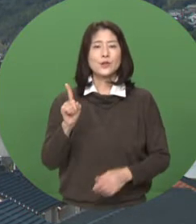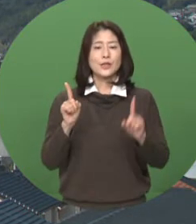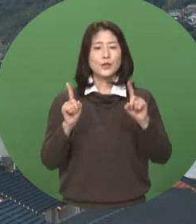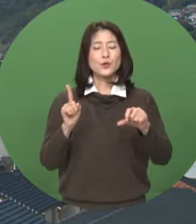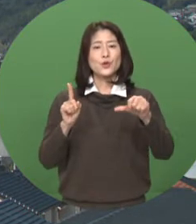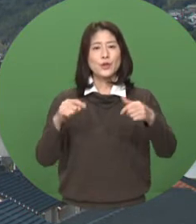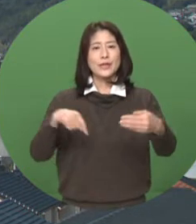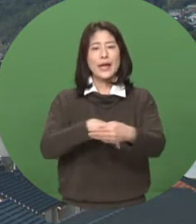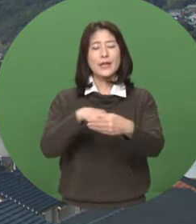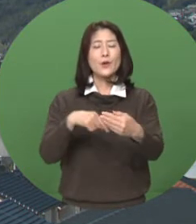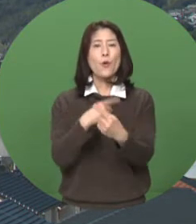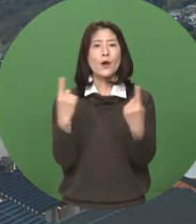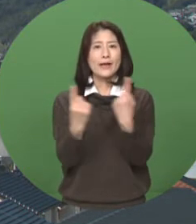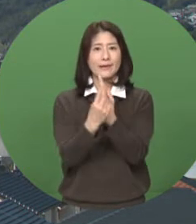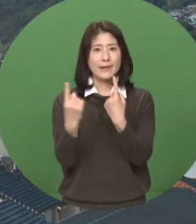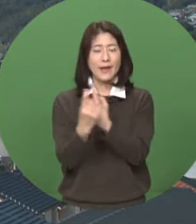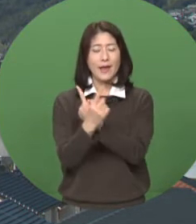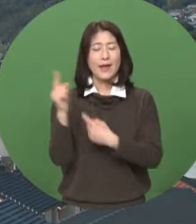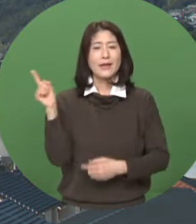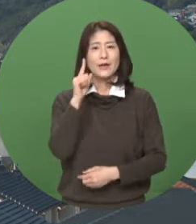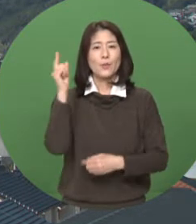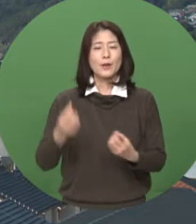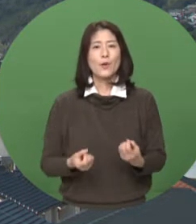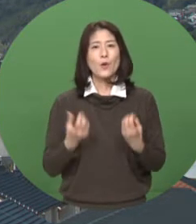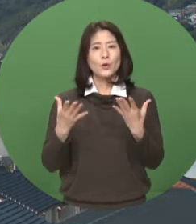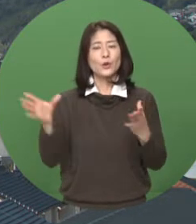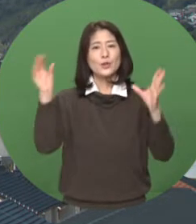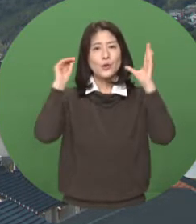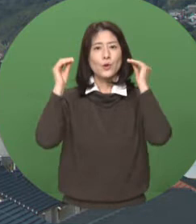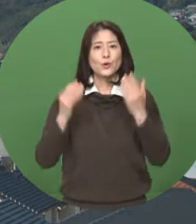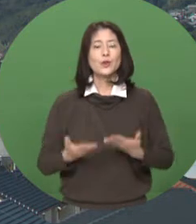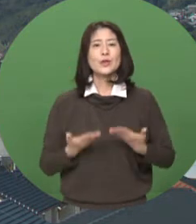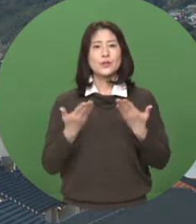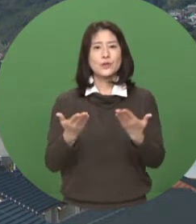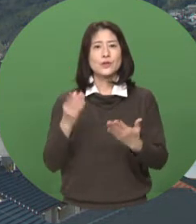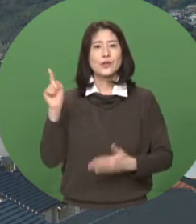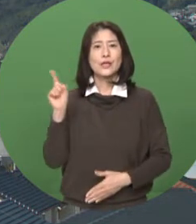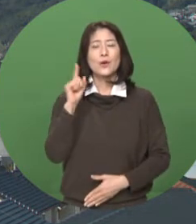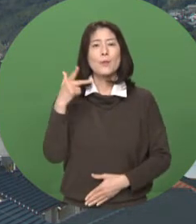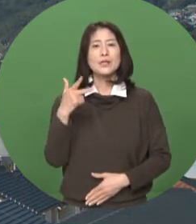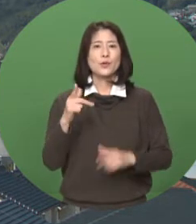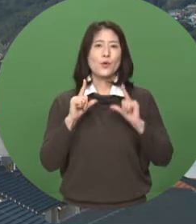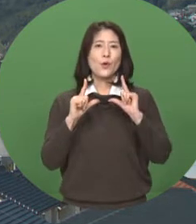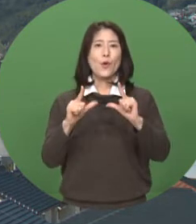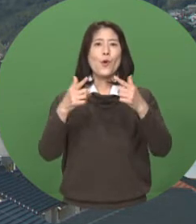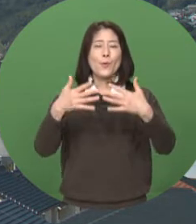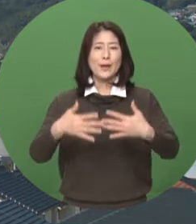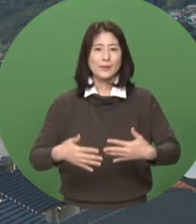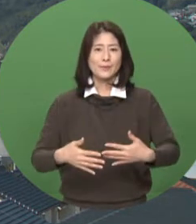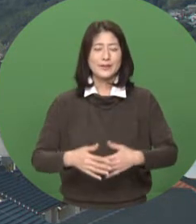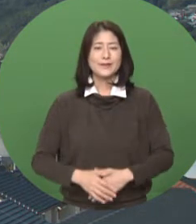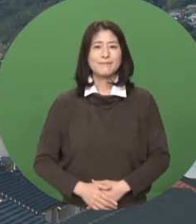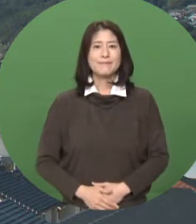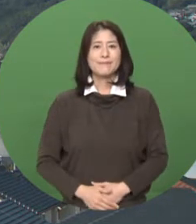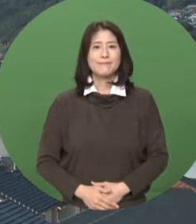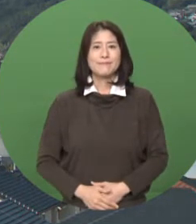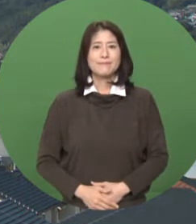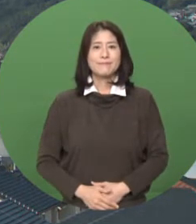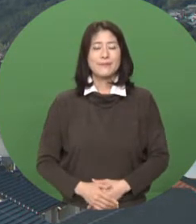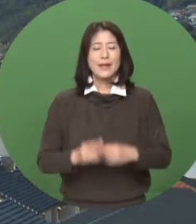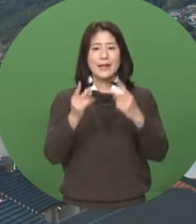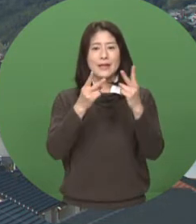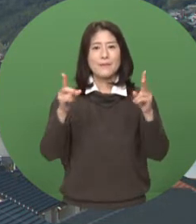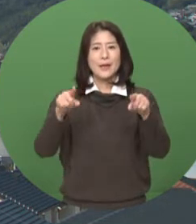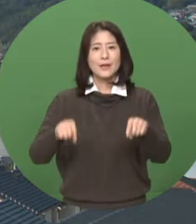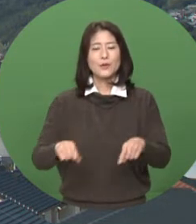15日に更新して e コマのホットな話題をお届けしている e コマ市の広報番組です。まずはイ